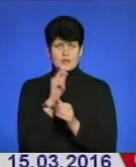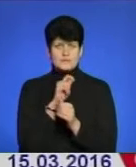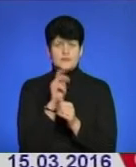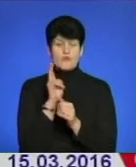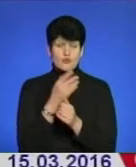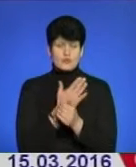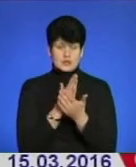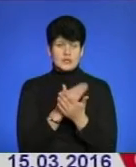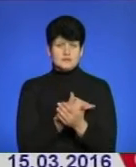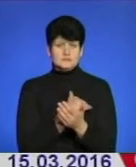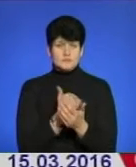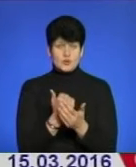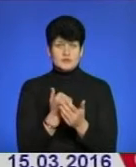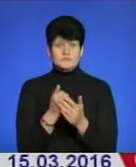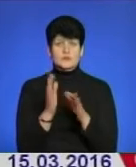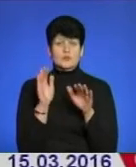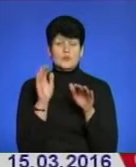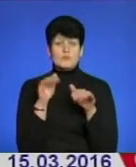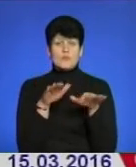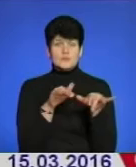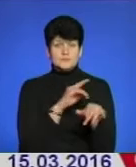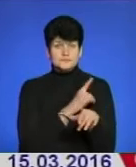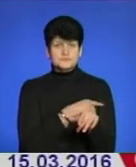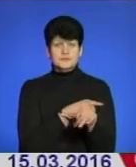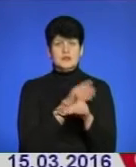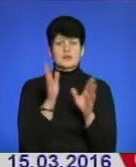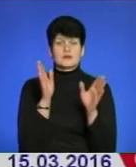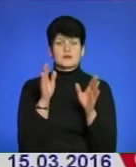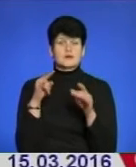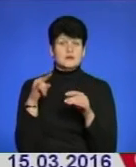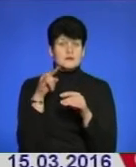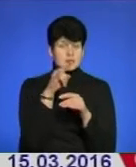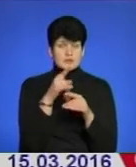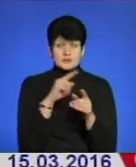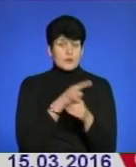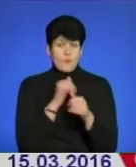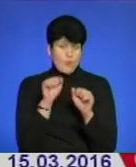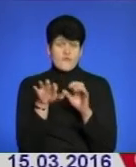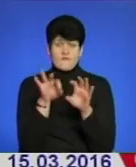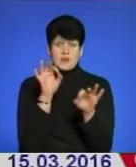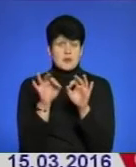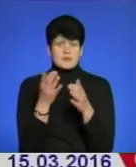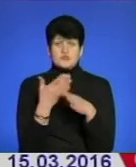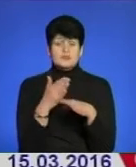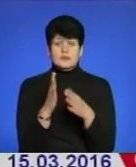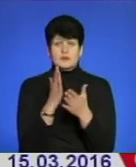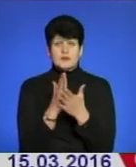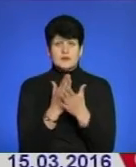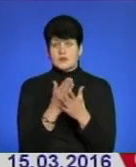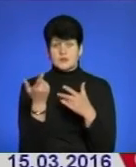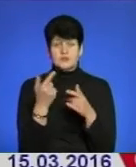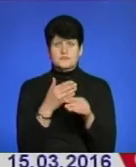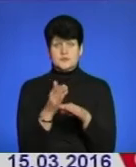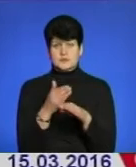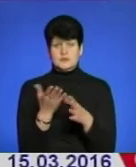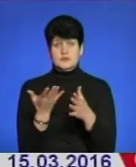лежить поклик до військово-морських сил чи до військово-повітряних сил, він може вибрати частини, які є військово-повітряні або